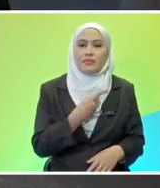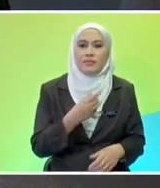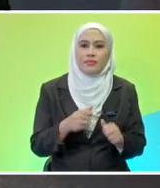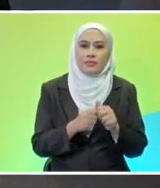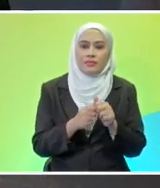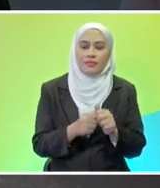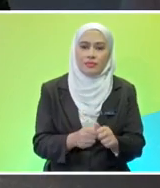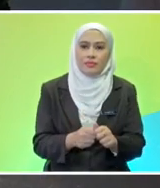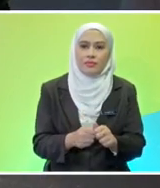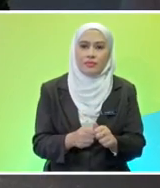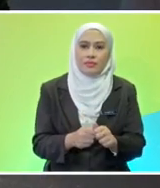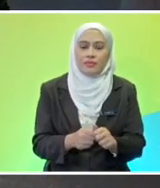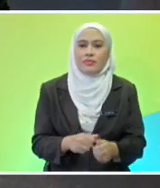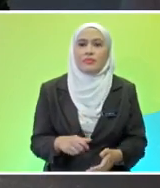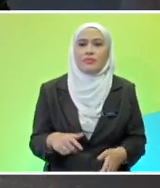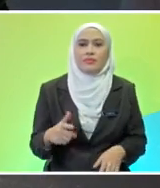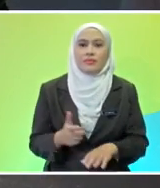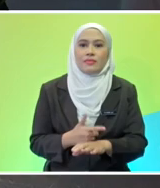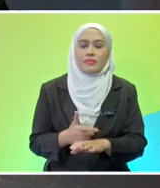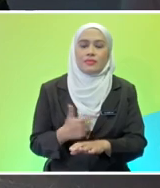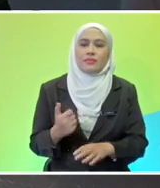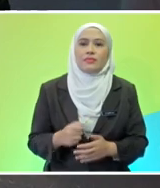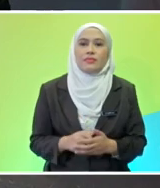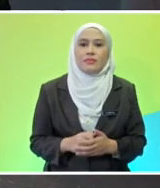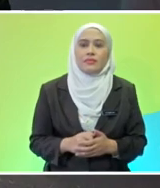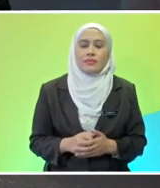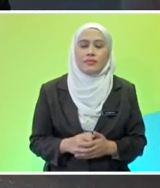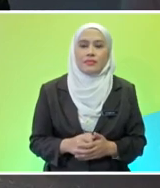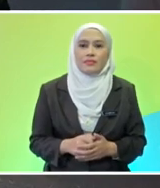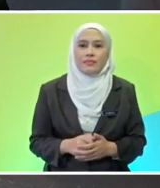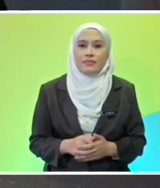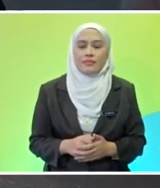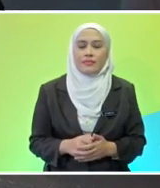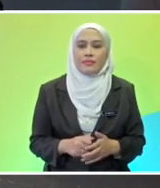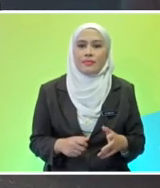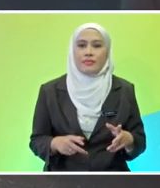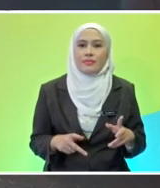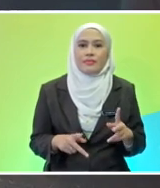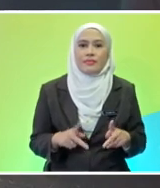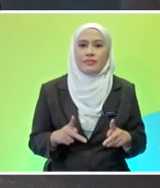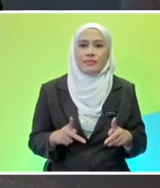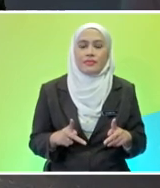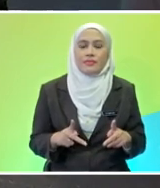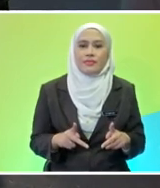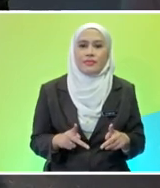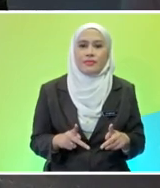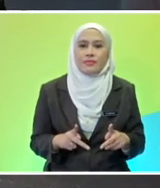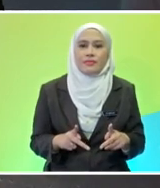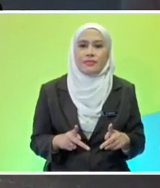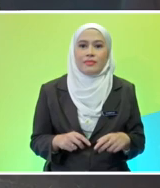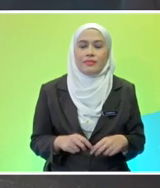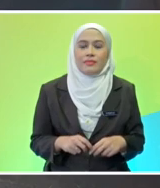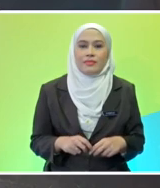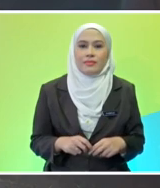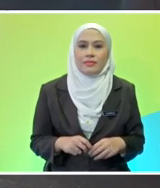awan? Oh. Atau macam ni awan? Adakah ini awan? Itu hujan. Kan? Jadi itulah yang dimasukkan sebagai pergerakan